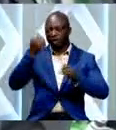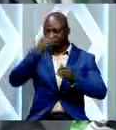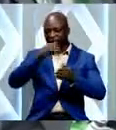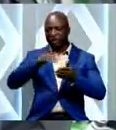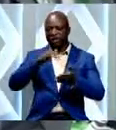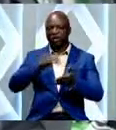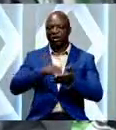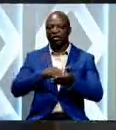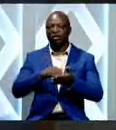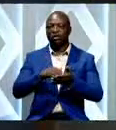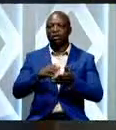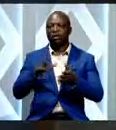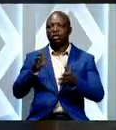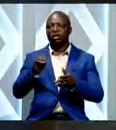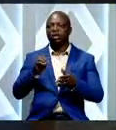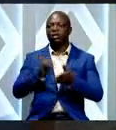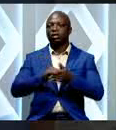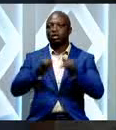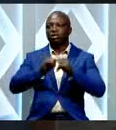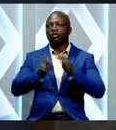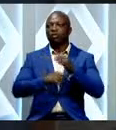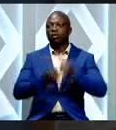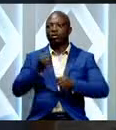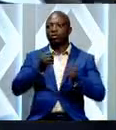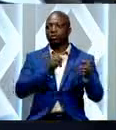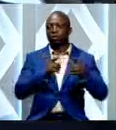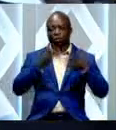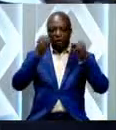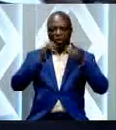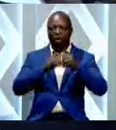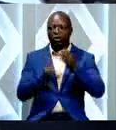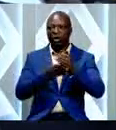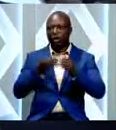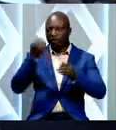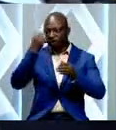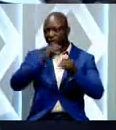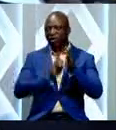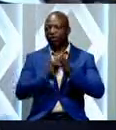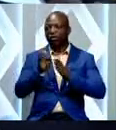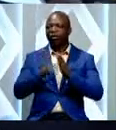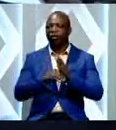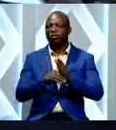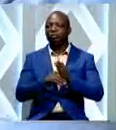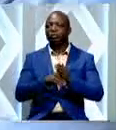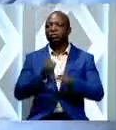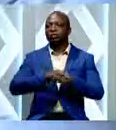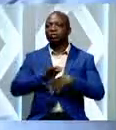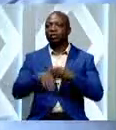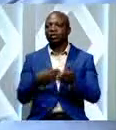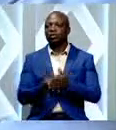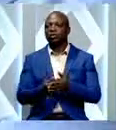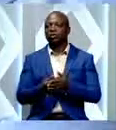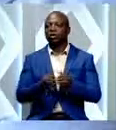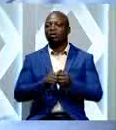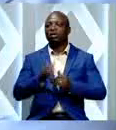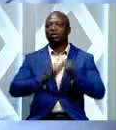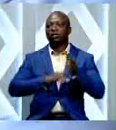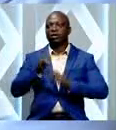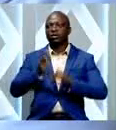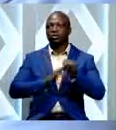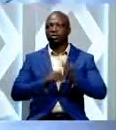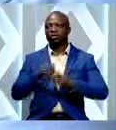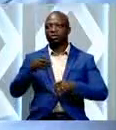50. L'institution peut faire plus selon le président de la Banque africaine de développement, surtout en termes d'infrastructures